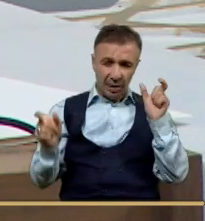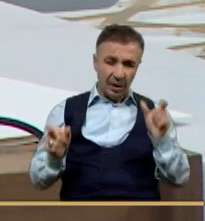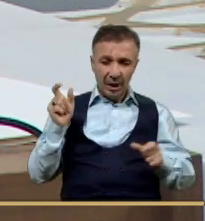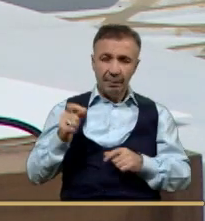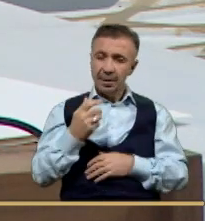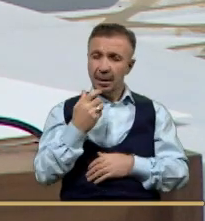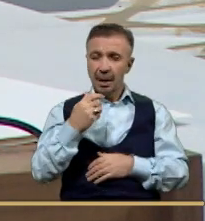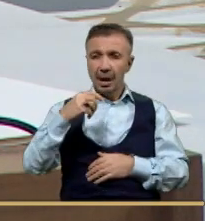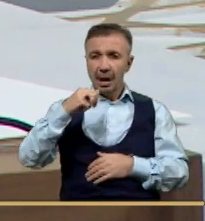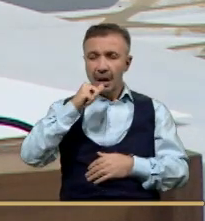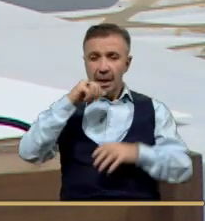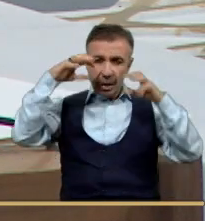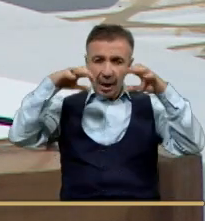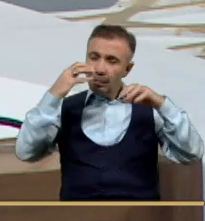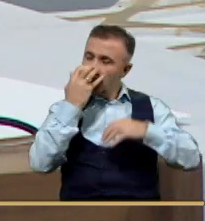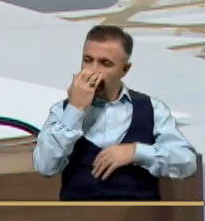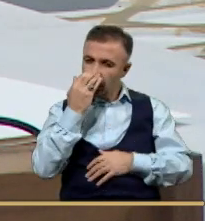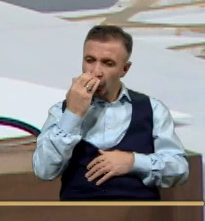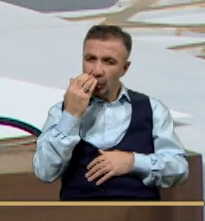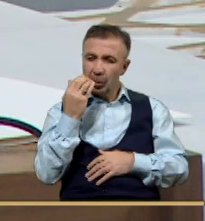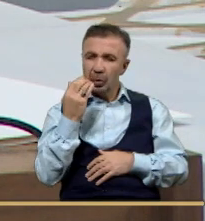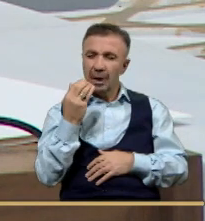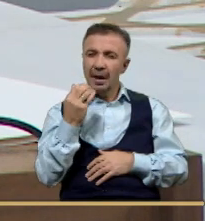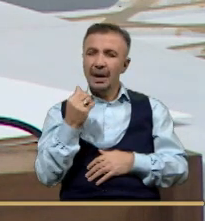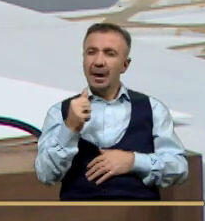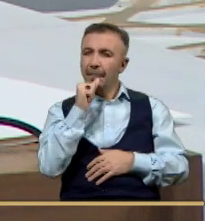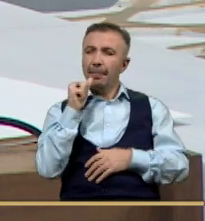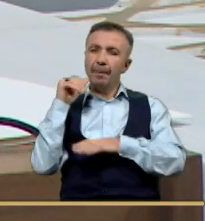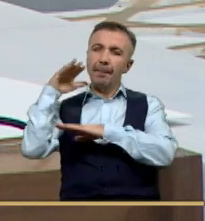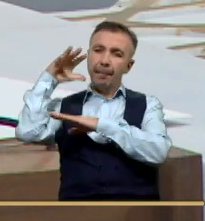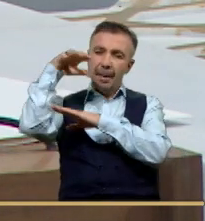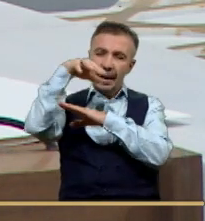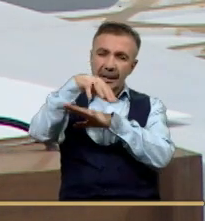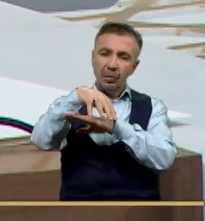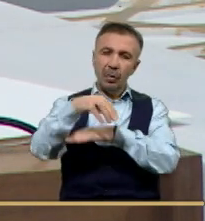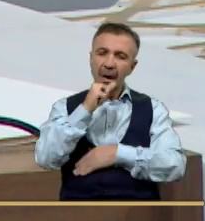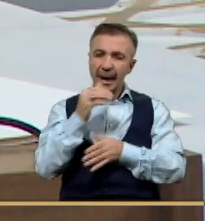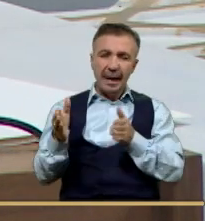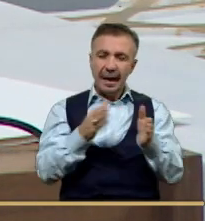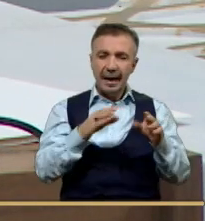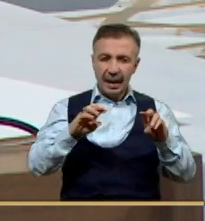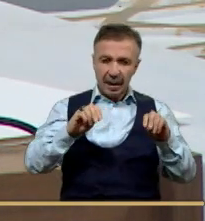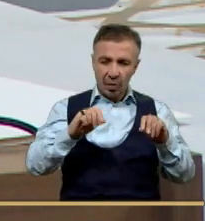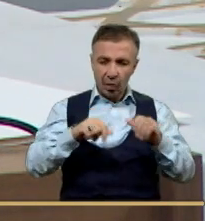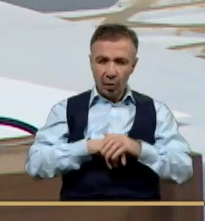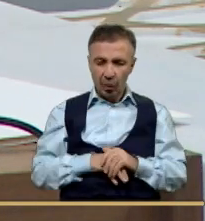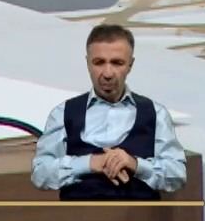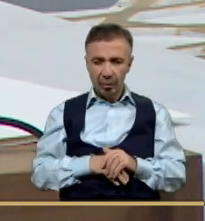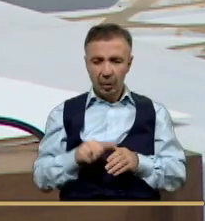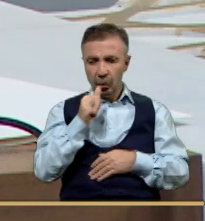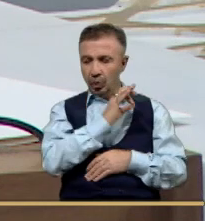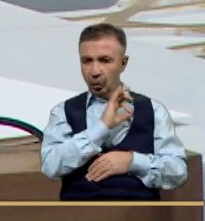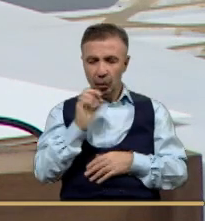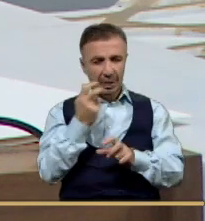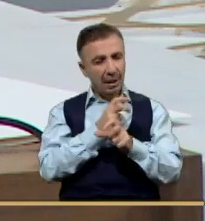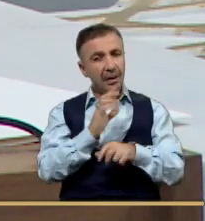bekliyor, barajlar kuruyor, nehirler kuruyor, susuzluk tehlikesiyle karşı